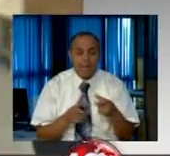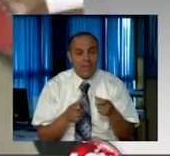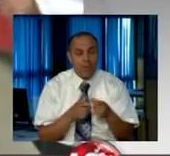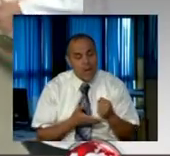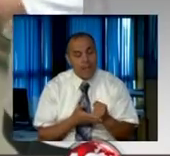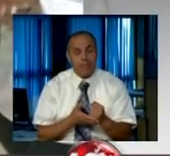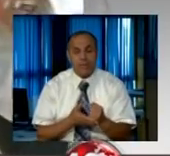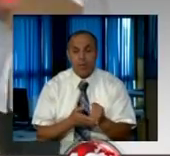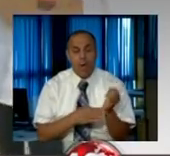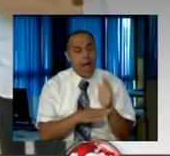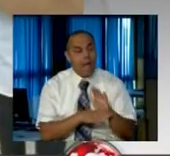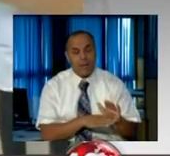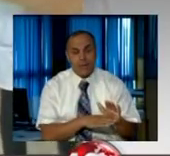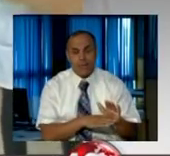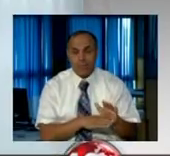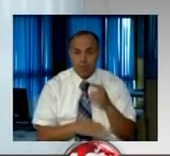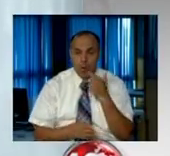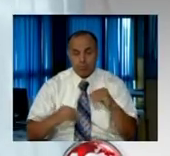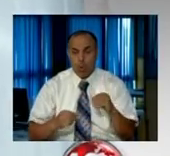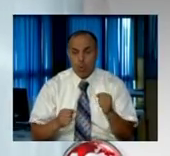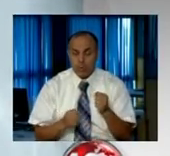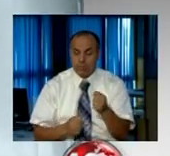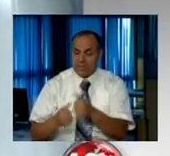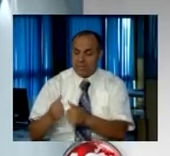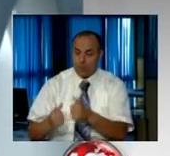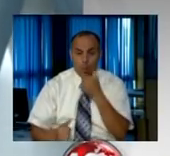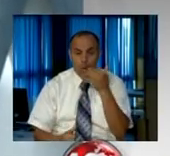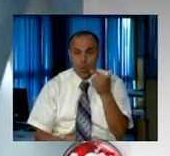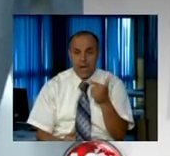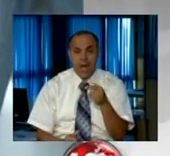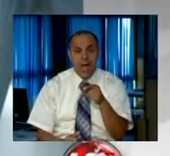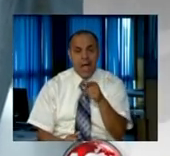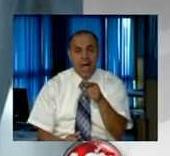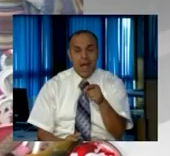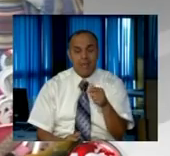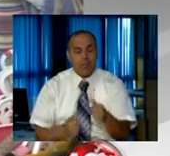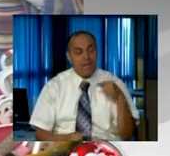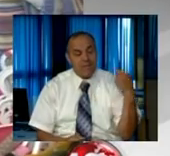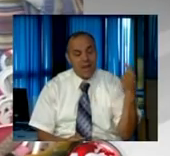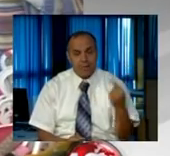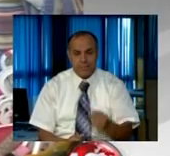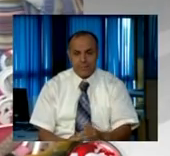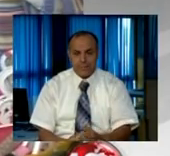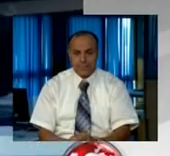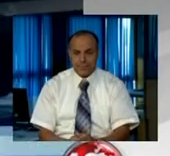لهذا القطاع وحمايته وتعزيز قدراته التنافسية في ظل المنافسة العالمية.